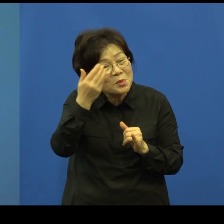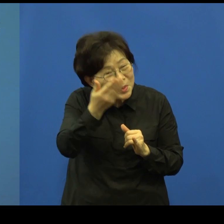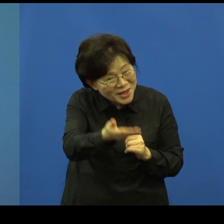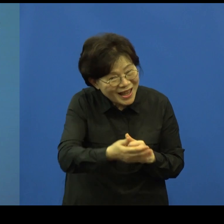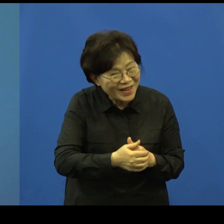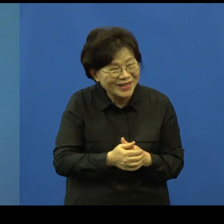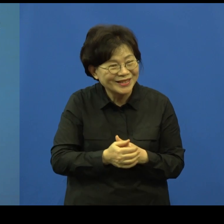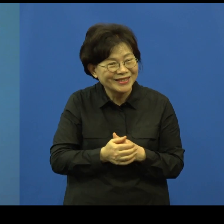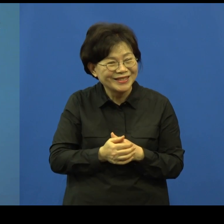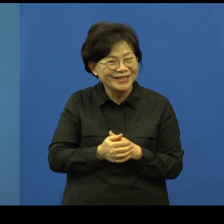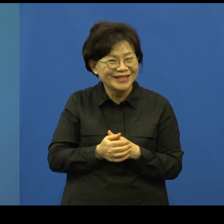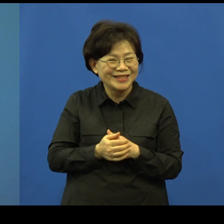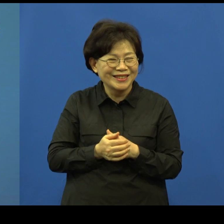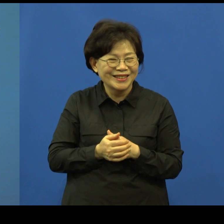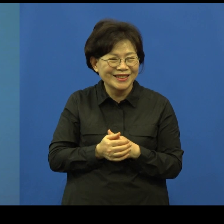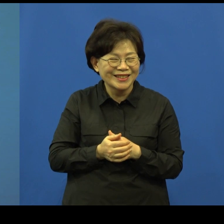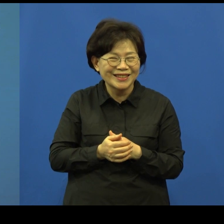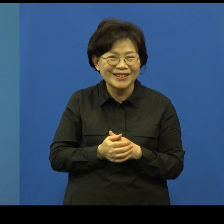물어보세요.